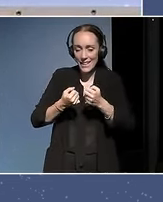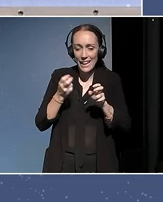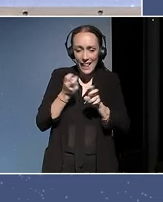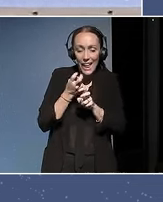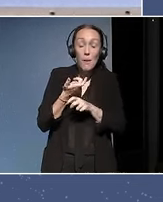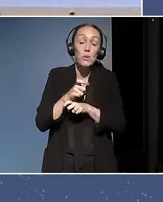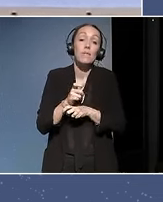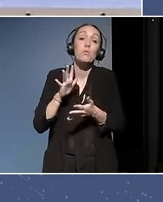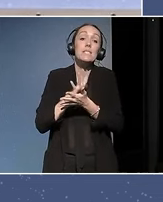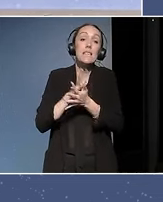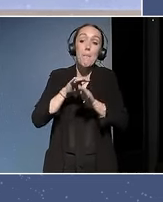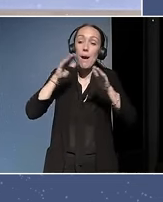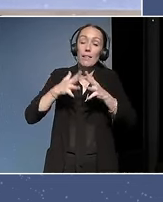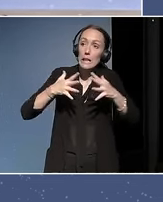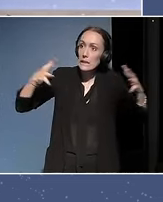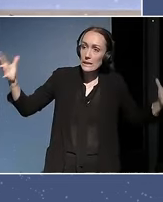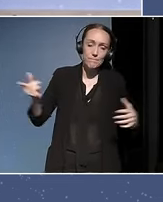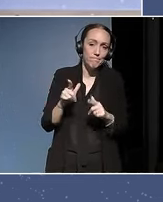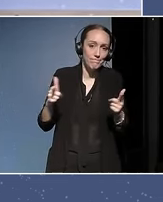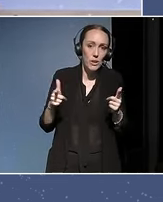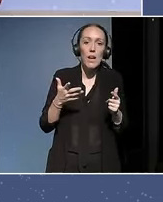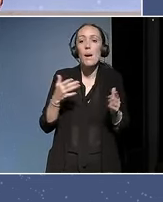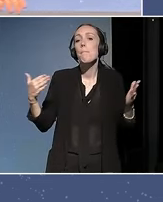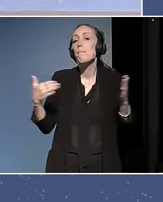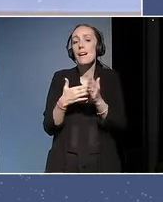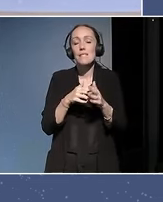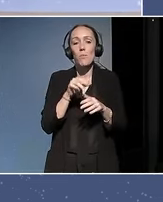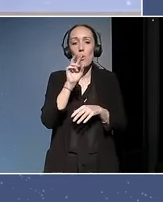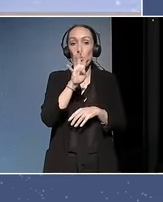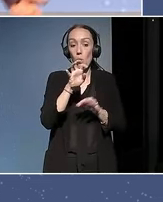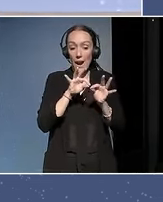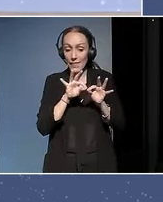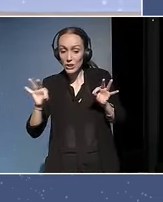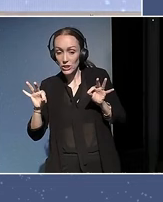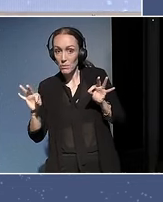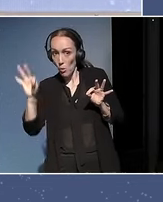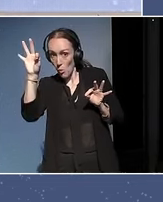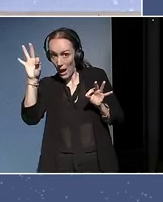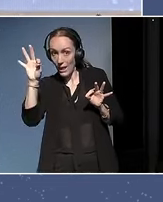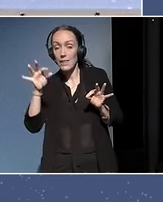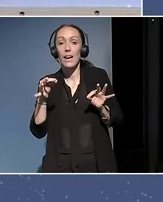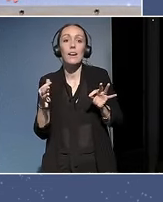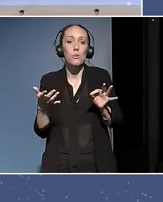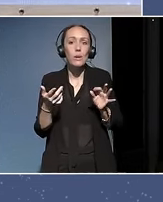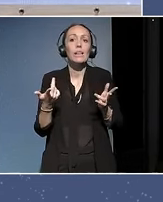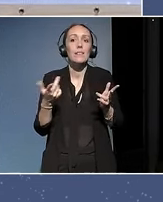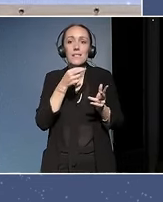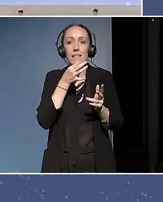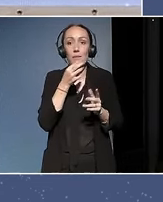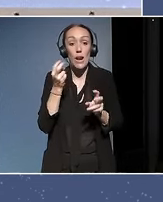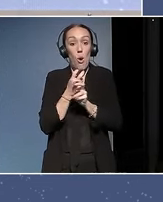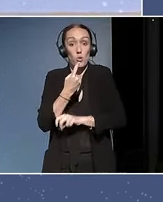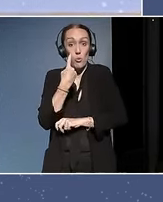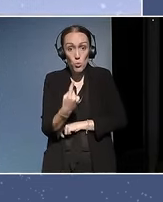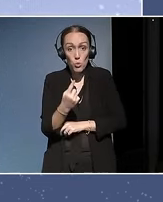40 non di più e quindi le spine Quelle più grandi erano in set pezzi al